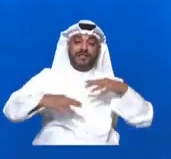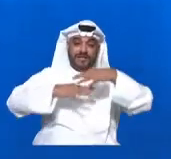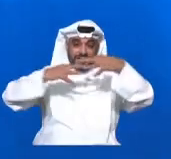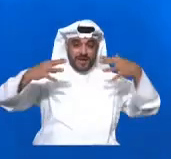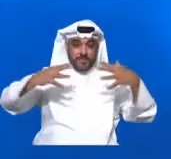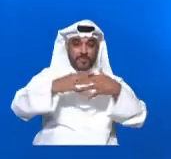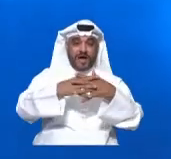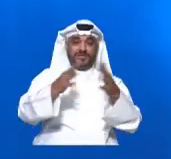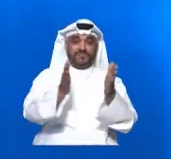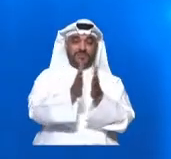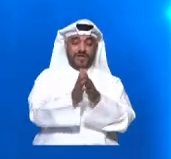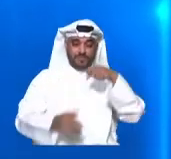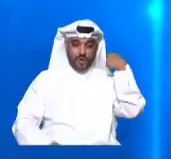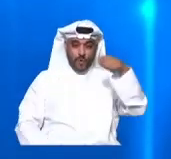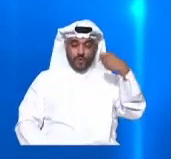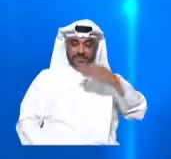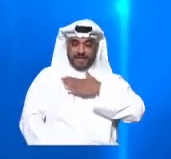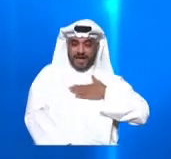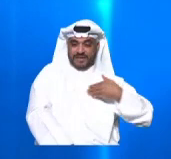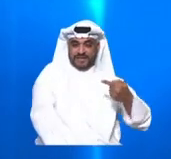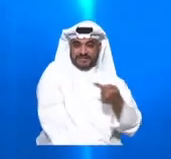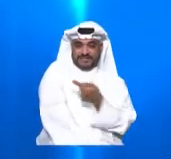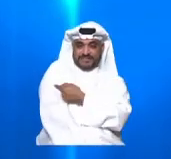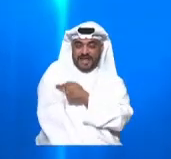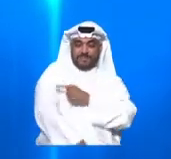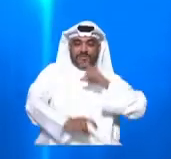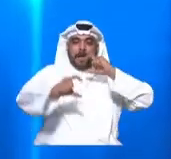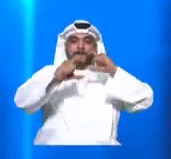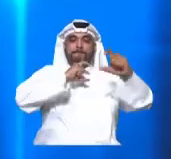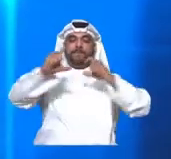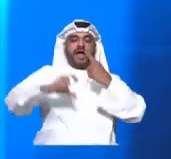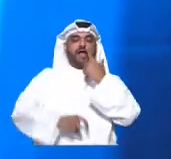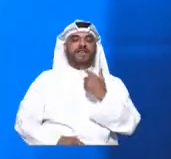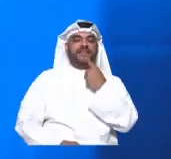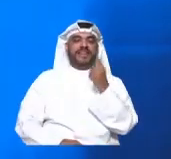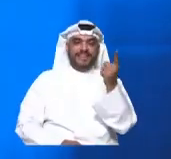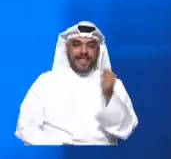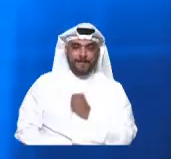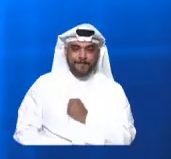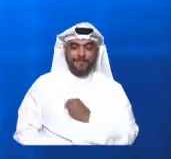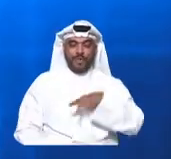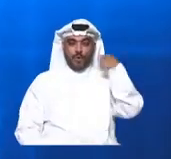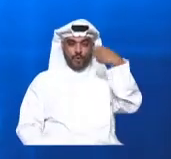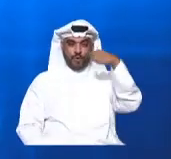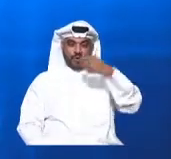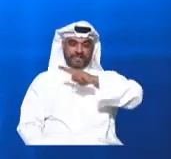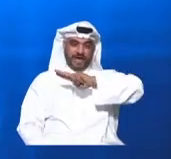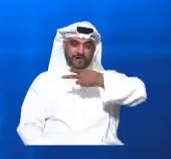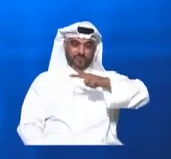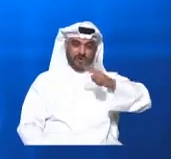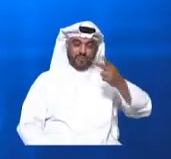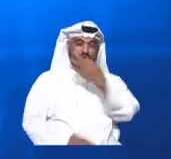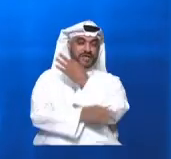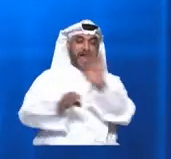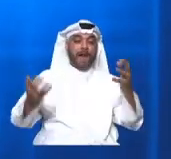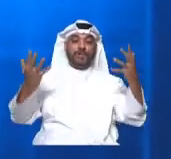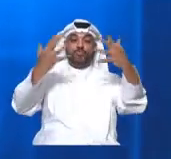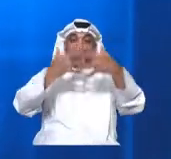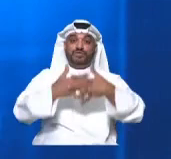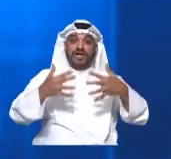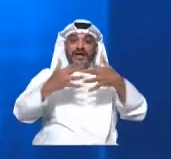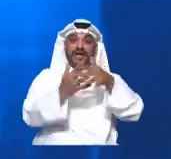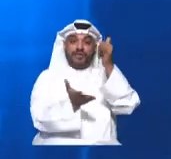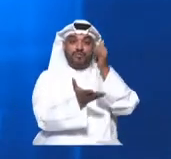المشترك بين وزارة الصحة ممثلة في بنك الدم المركزي ووزارات الدولة بمشاركة الجهات ذات